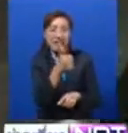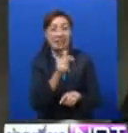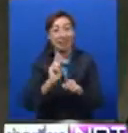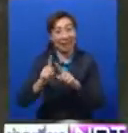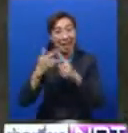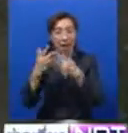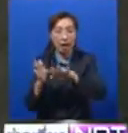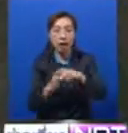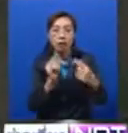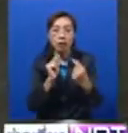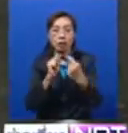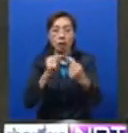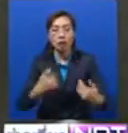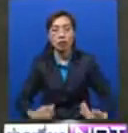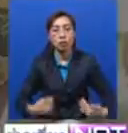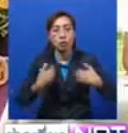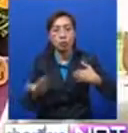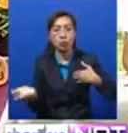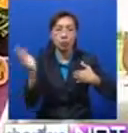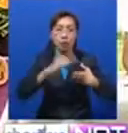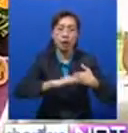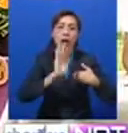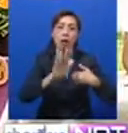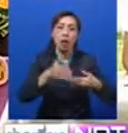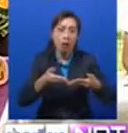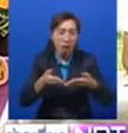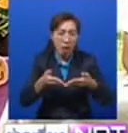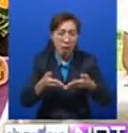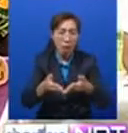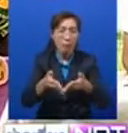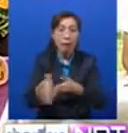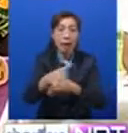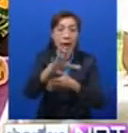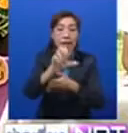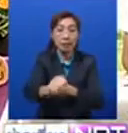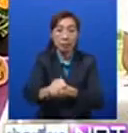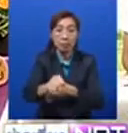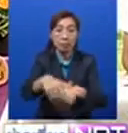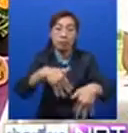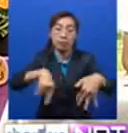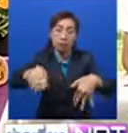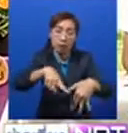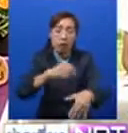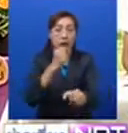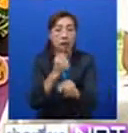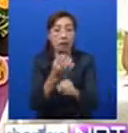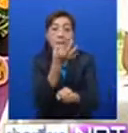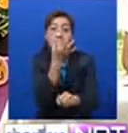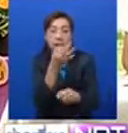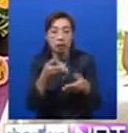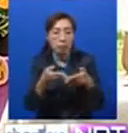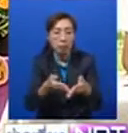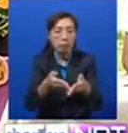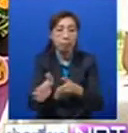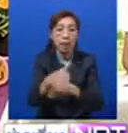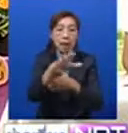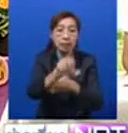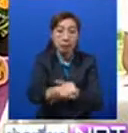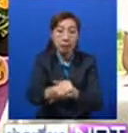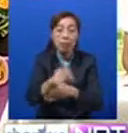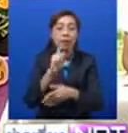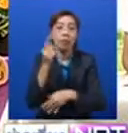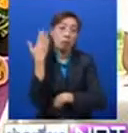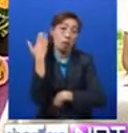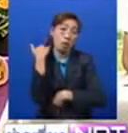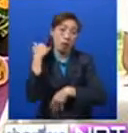ะต่อกันเรื่องวิถีชีวิตของชาวประมงในจังหวัดกระบี่กันนะคะพาไปดูการทำอาชีพประมงนะคะคือก่อนหน้านี้เนี่ยรัฐ